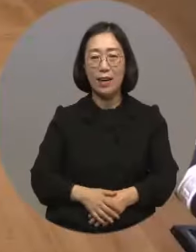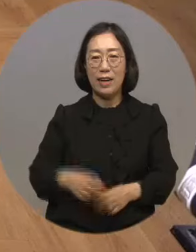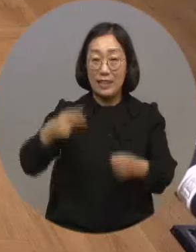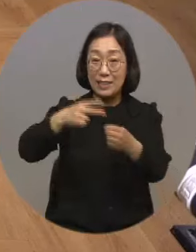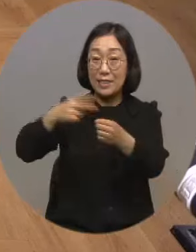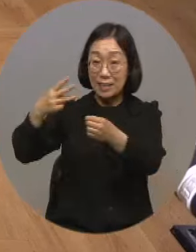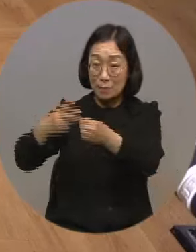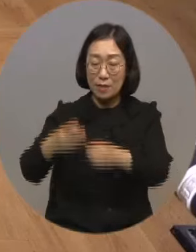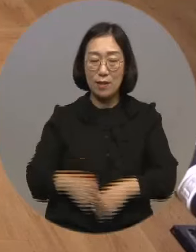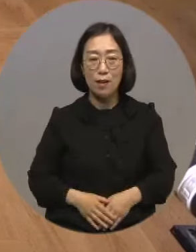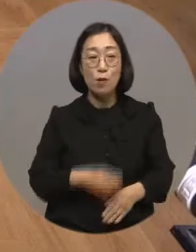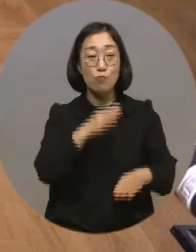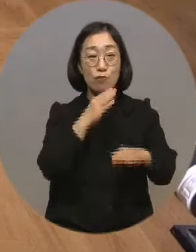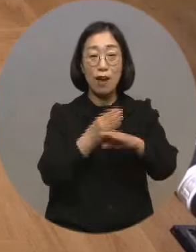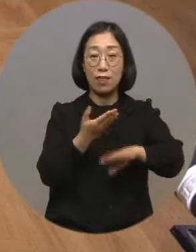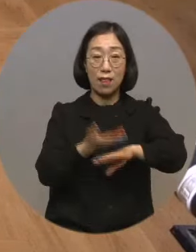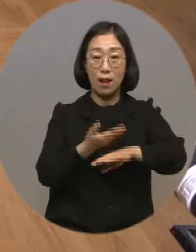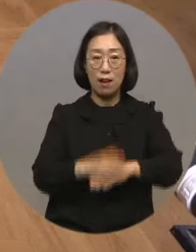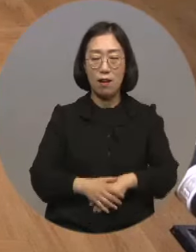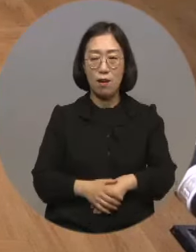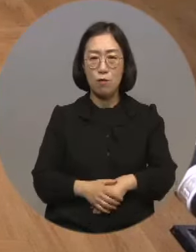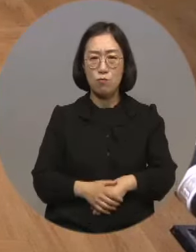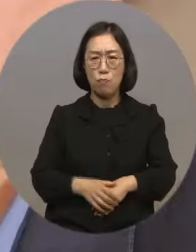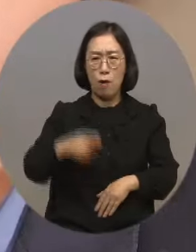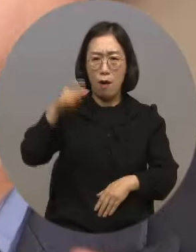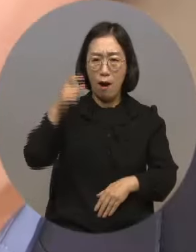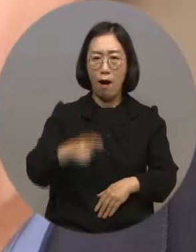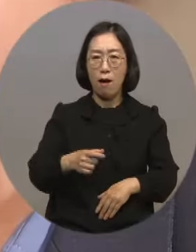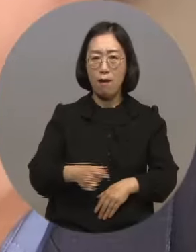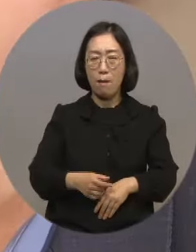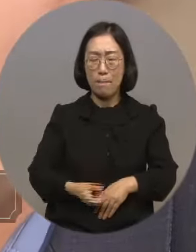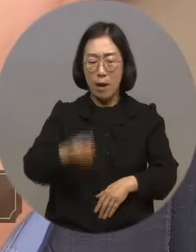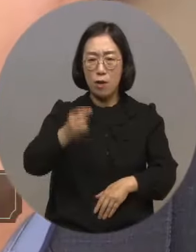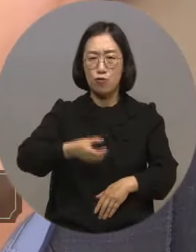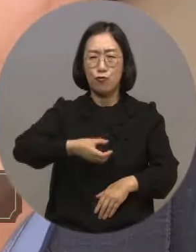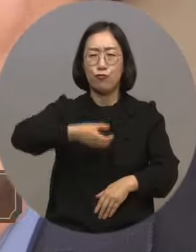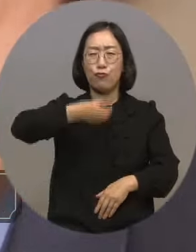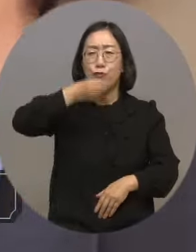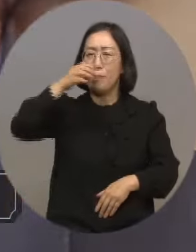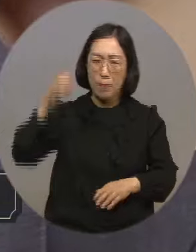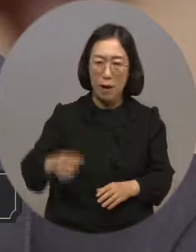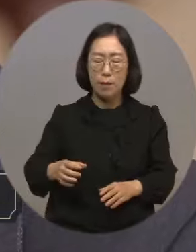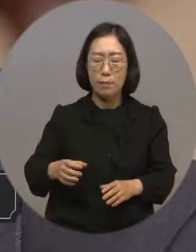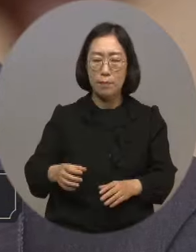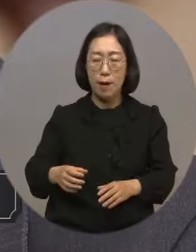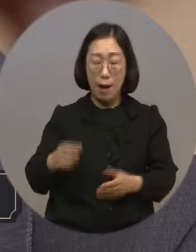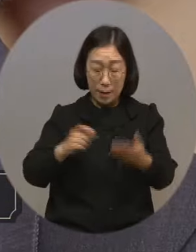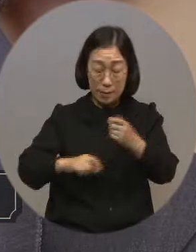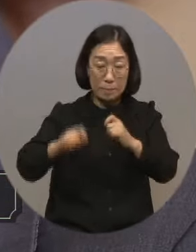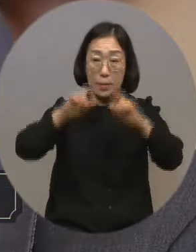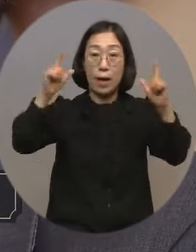북쪽은 아까 말씀드린 것처럼 무거운 술로 빨리 취하고 빨리 깨고 그다음에 다음